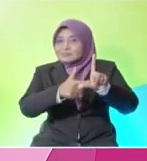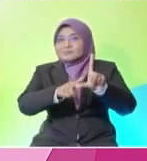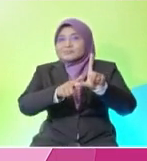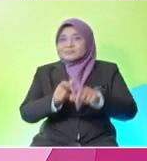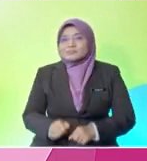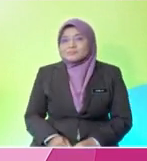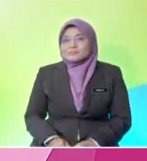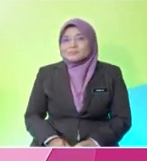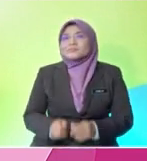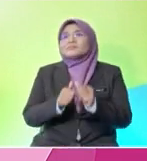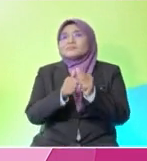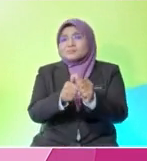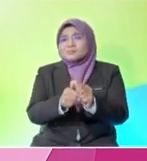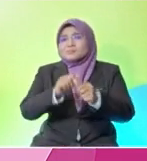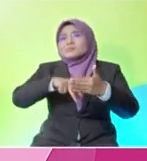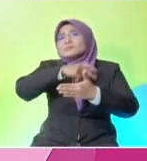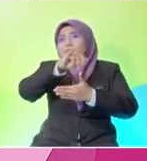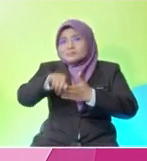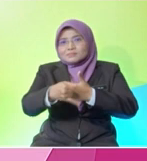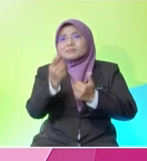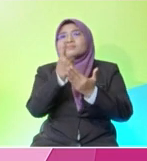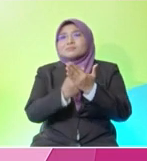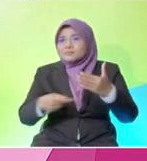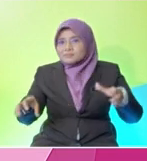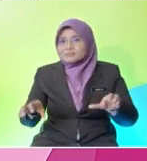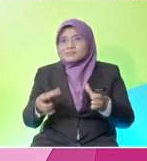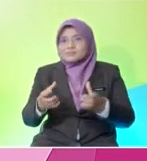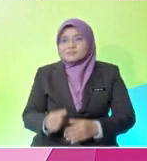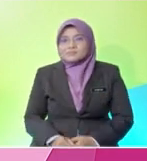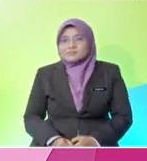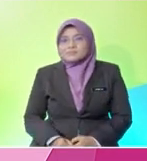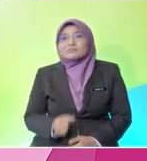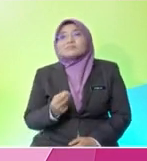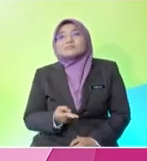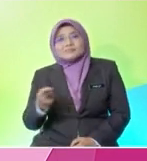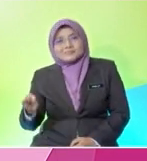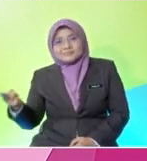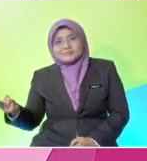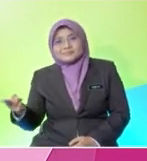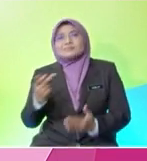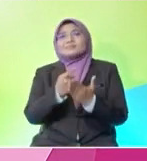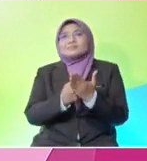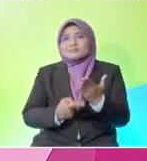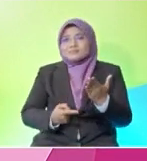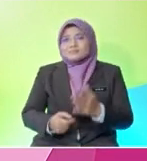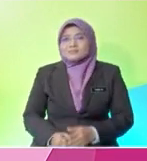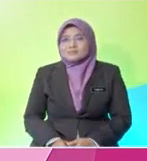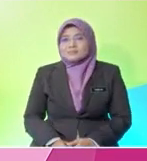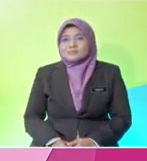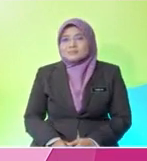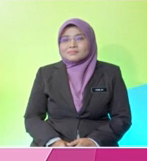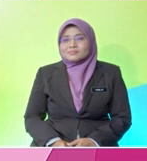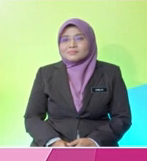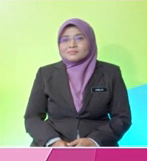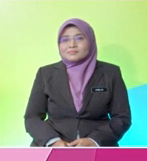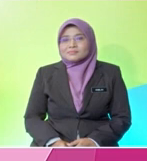Project untuk bahan pula bahannya kita guna pakai ini untuk buat Mini